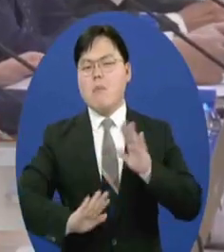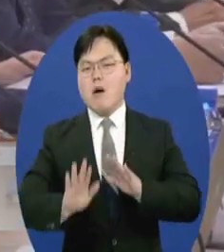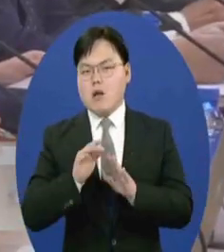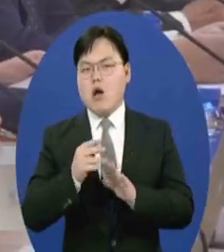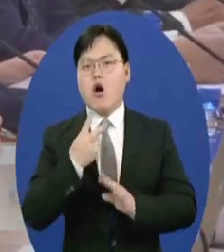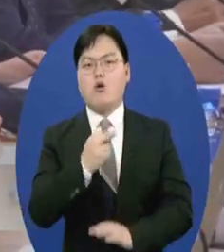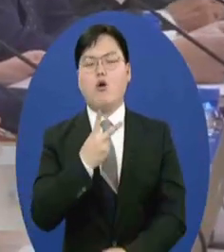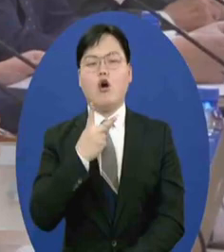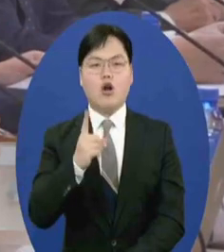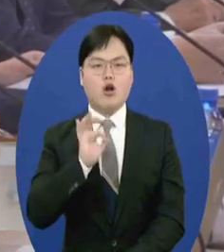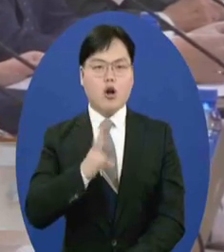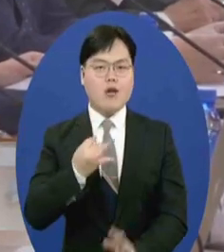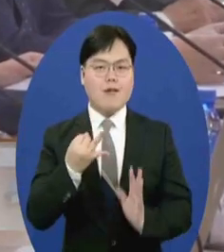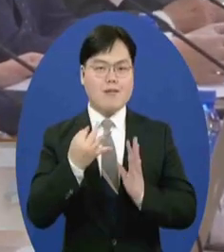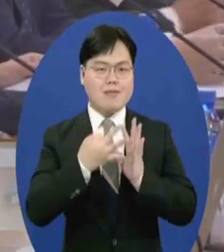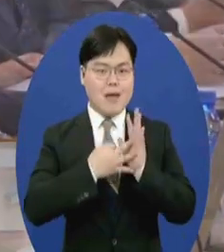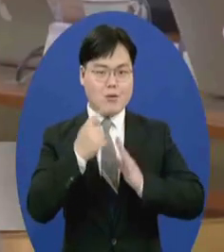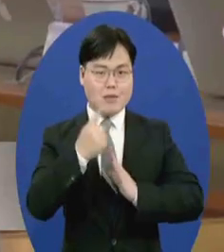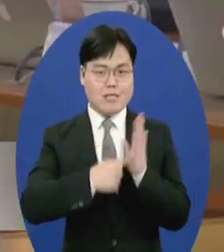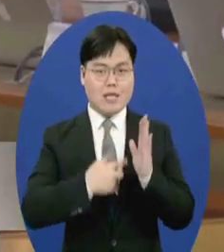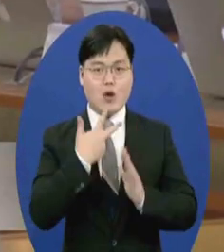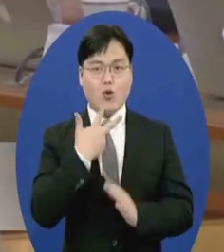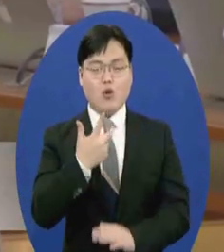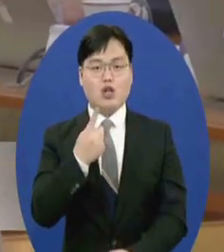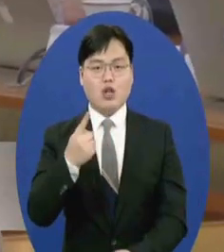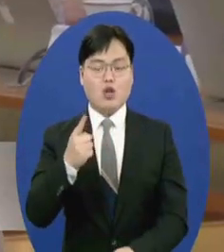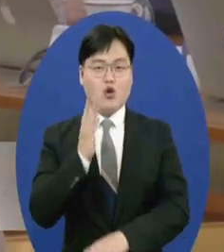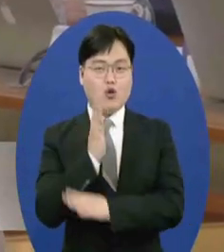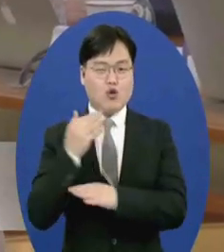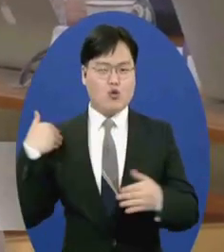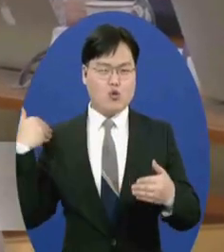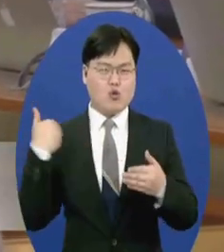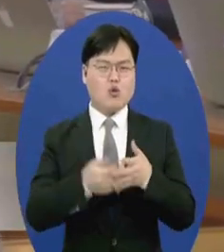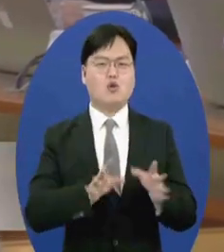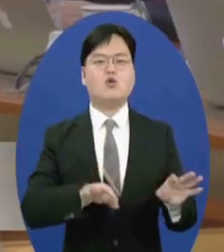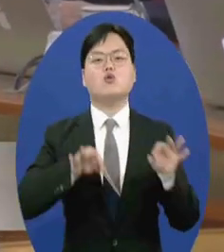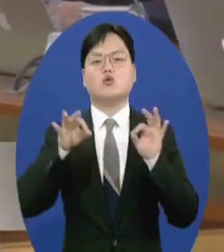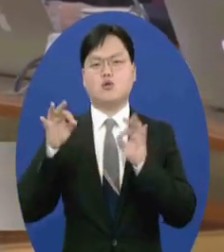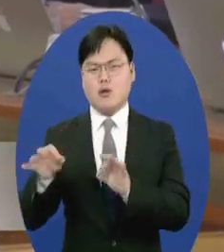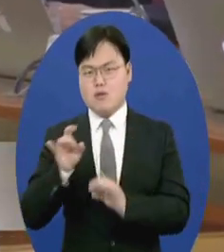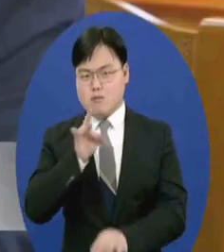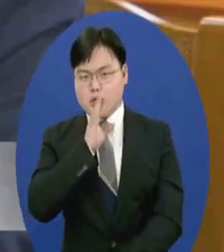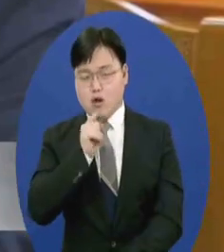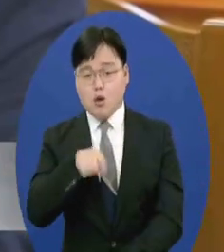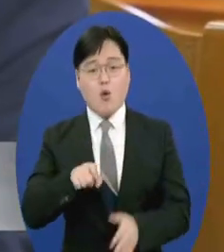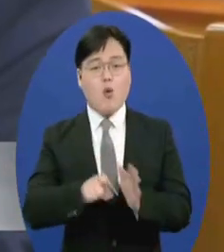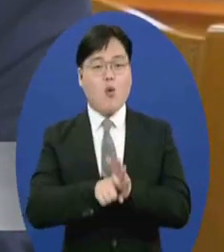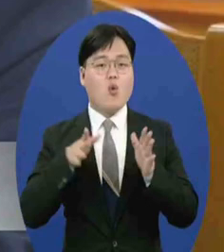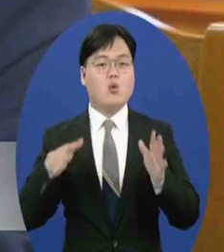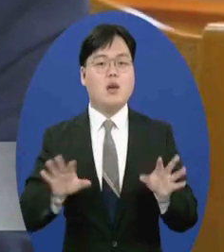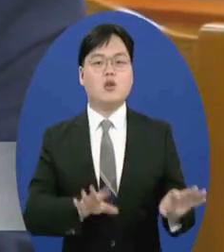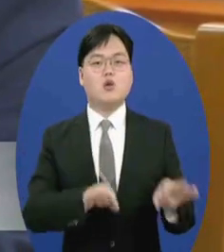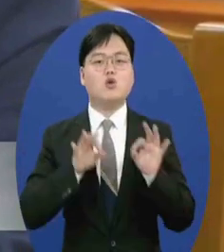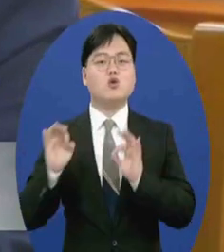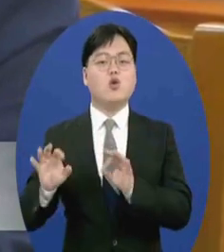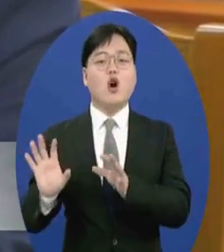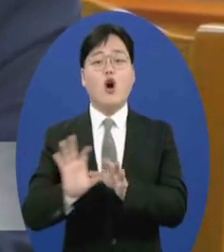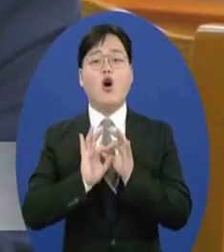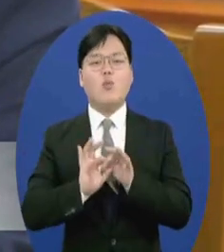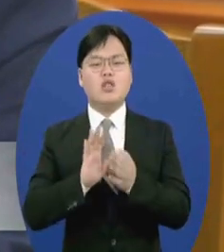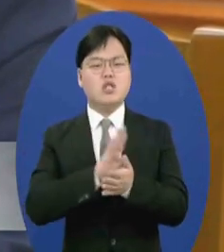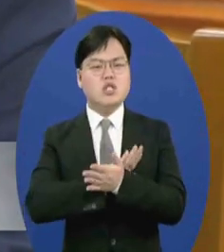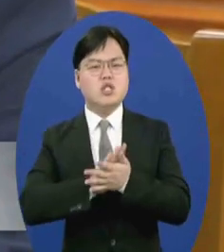дэгдлмийг 2021 оны 8 дугаар сарын 31-ний өдрийг хүртэл сунгахаар болоод байна. За тухайн хугацааг сунгасантай